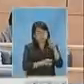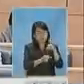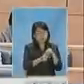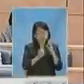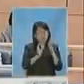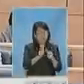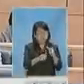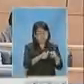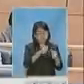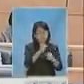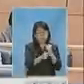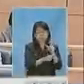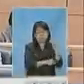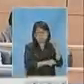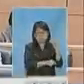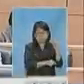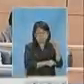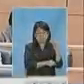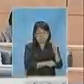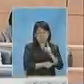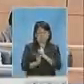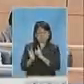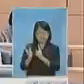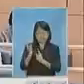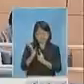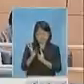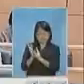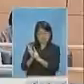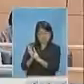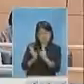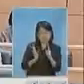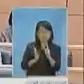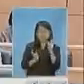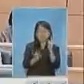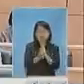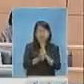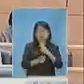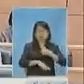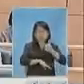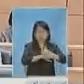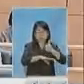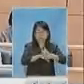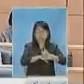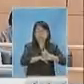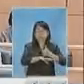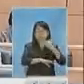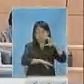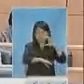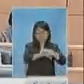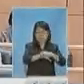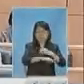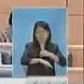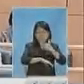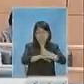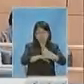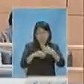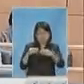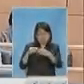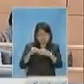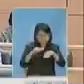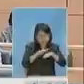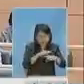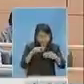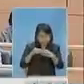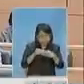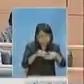20กว่าปีแมนเดล่าตัดสินใจคนเดียวแอบออกไปคนเดียวโดยเจรจากับผู้บัญชาการเรือนจำแล้วเขาแอบพาออกไป